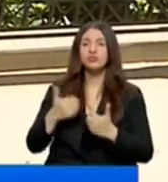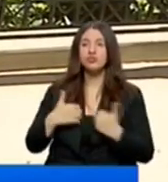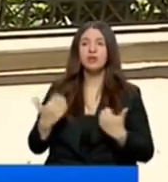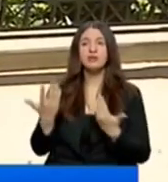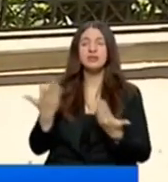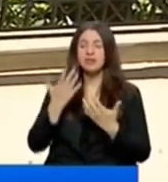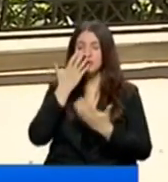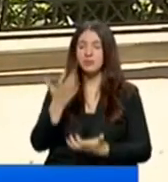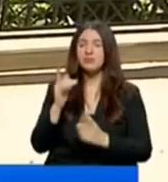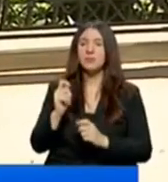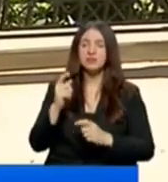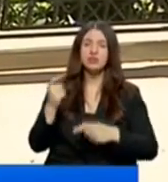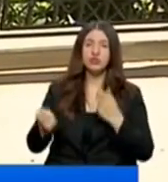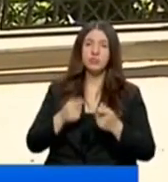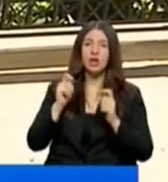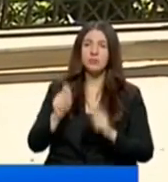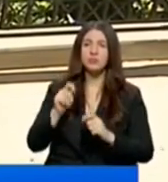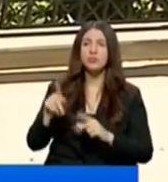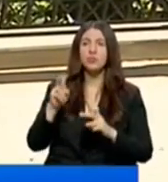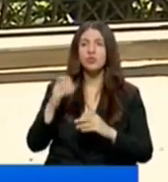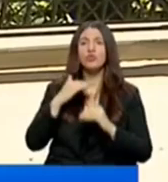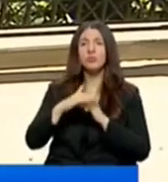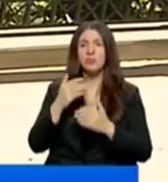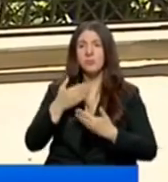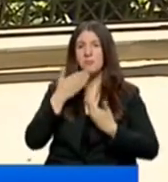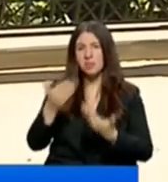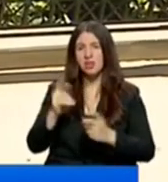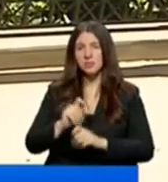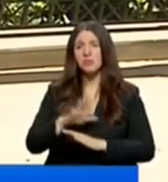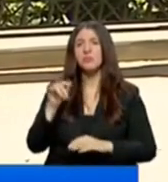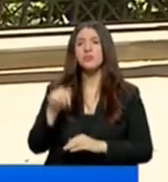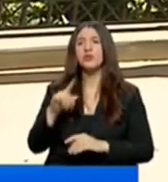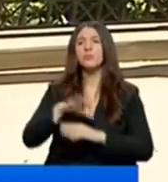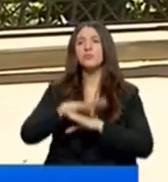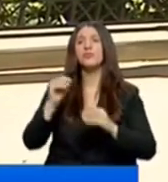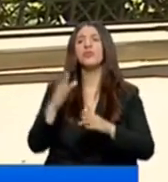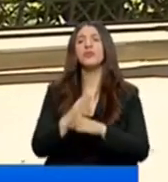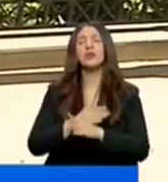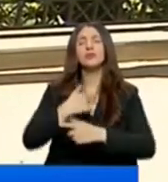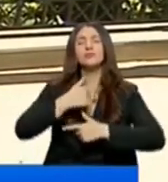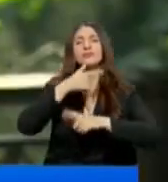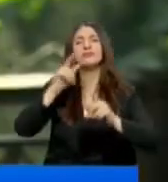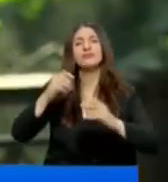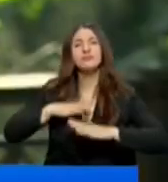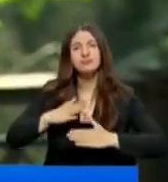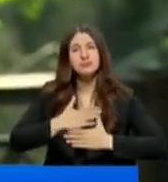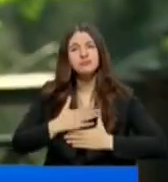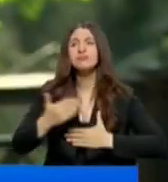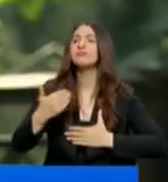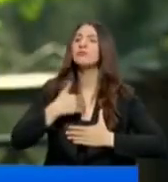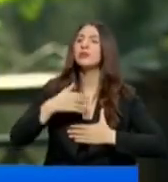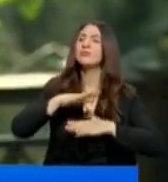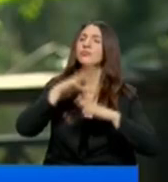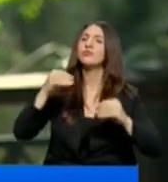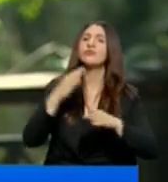nasıl sağlarız diye çalışmalar yapıldı. Bu konu kamuoyuyla da paylaşıldı. Buradan bütün vatandaşlarıma seslenmek isterim. Buyurun. Benim